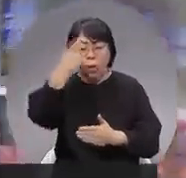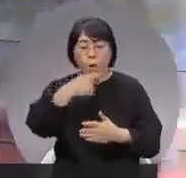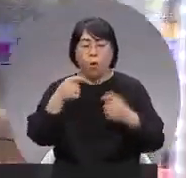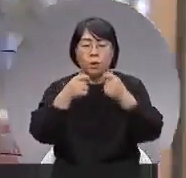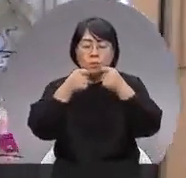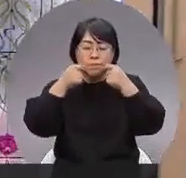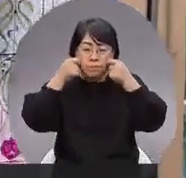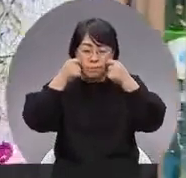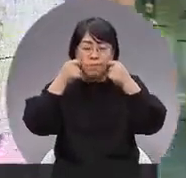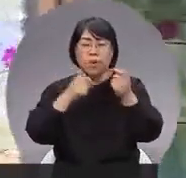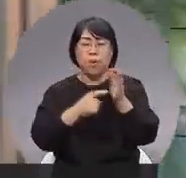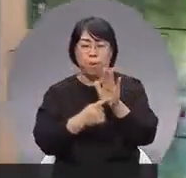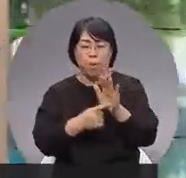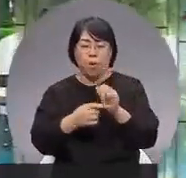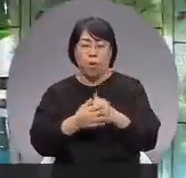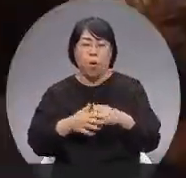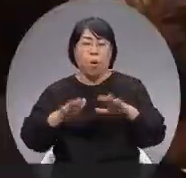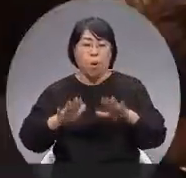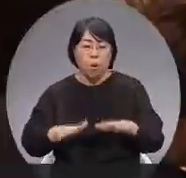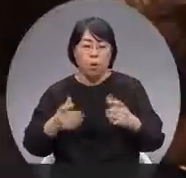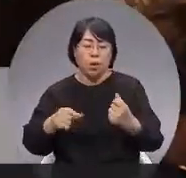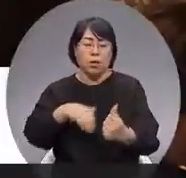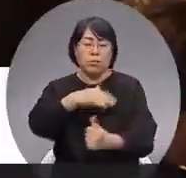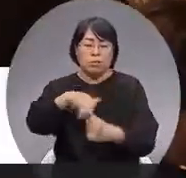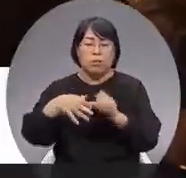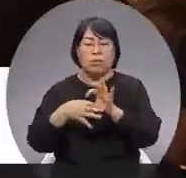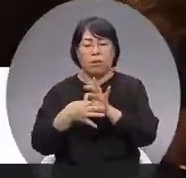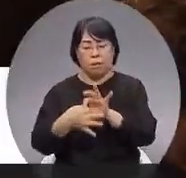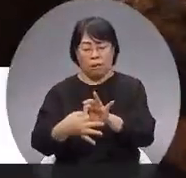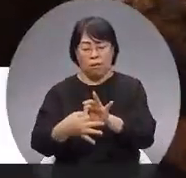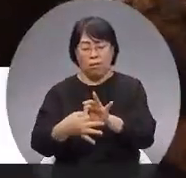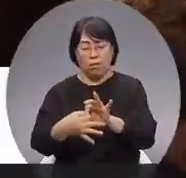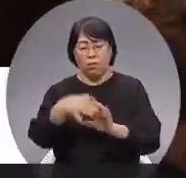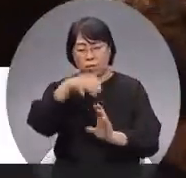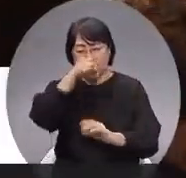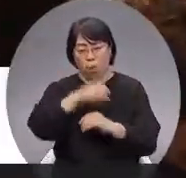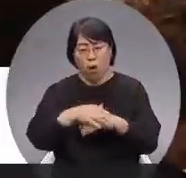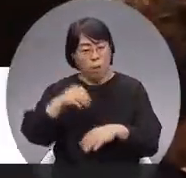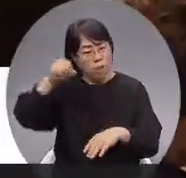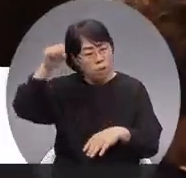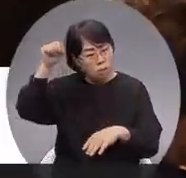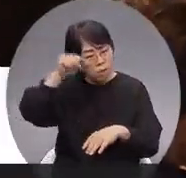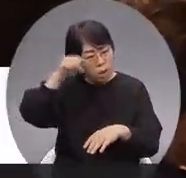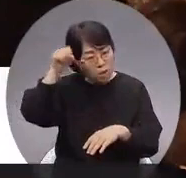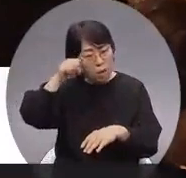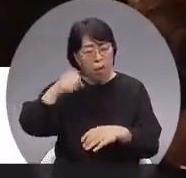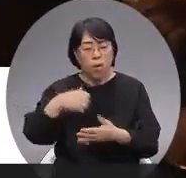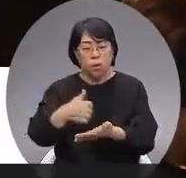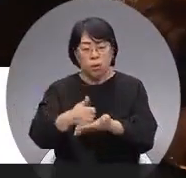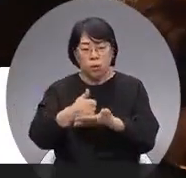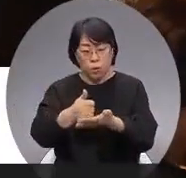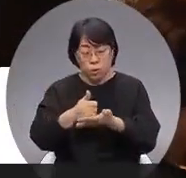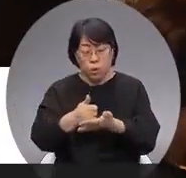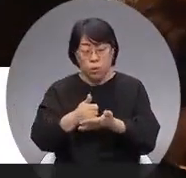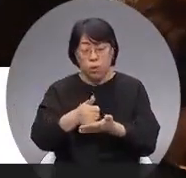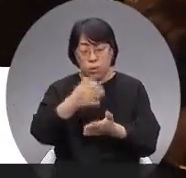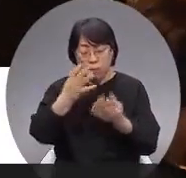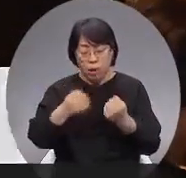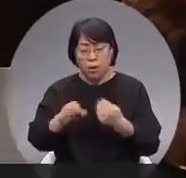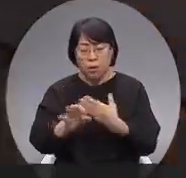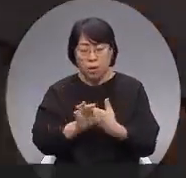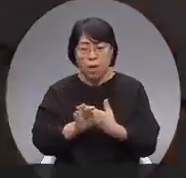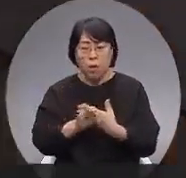끊이지 않습니다. 오늘 같은 분위기만 쭉 이어졌으면 좋겠어요. 그래서 이제 새벽까지 더 손님이 더 많아지면 매출이 더 2배 이상 오를 것 같아요.